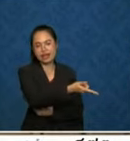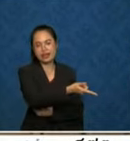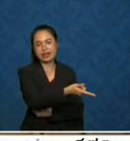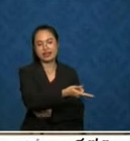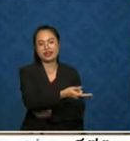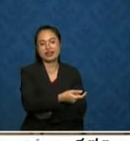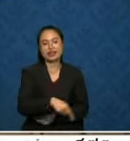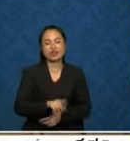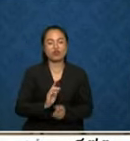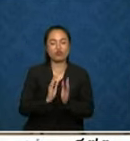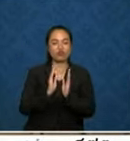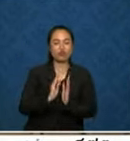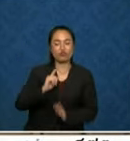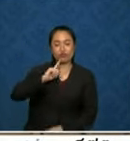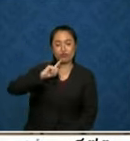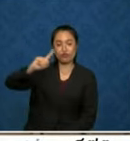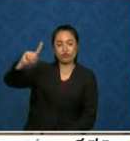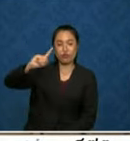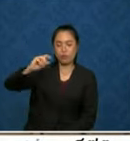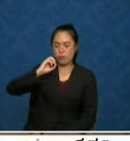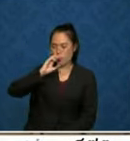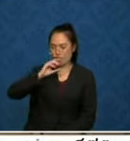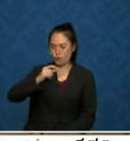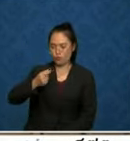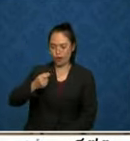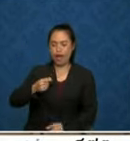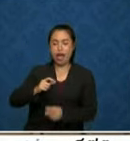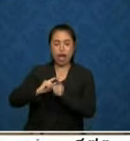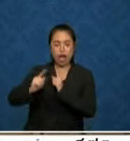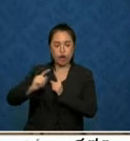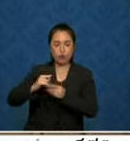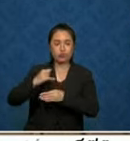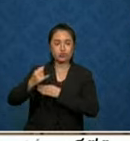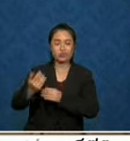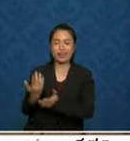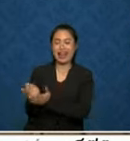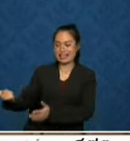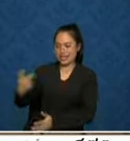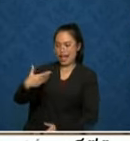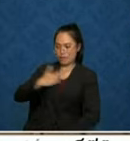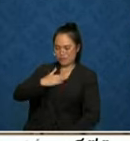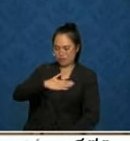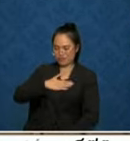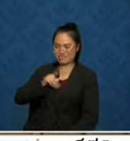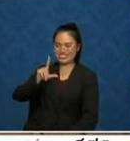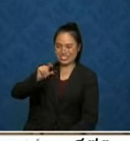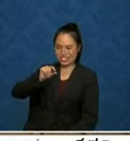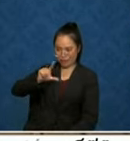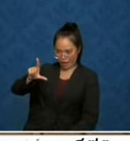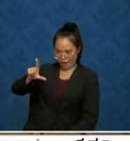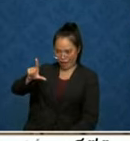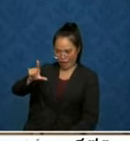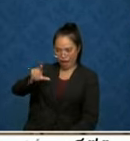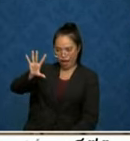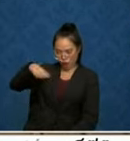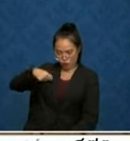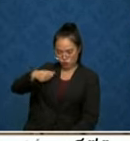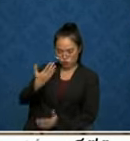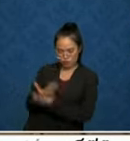นักร้องนี่ก็บอกว่าเพื่อให้ปิดคดีนะครับขอให้จ่ายให้นักร้องด้วยอีก20ล้านนะครับอันนี้คือสิ่งที่เกิ